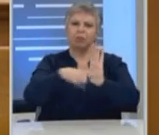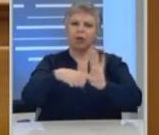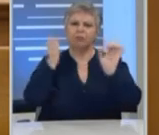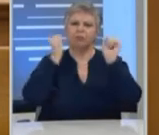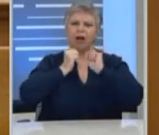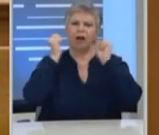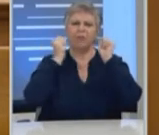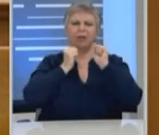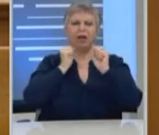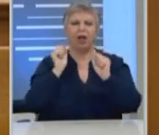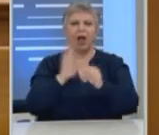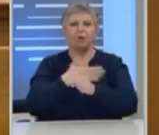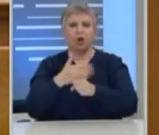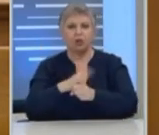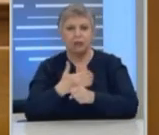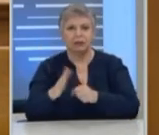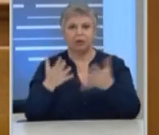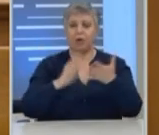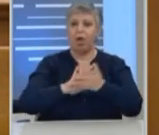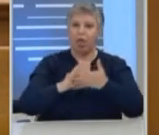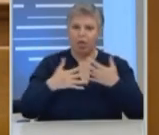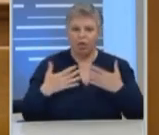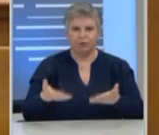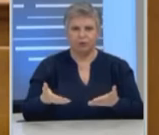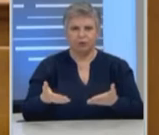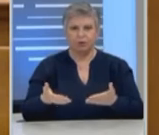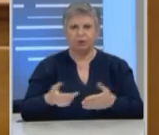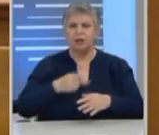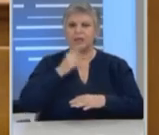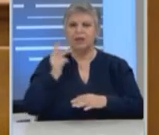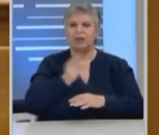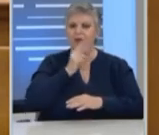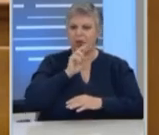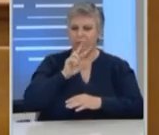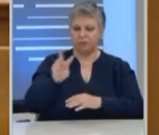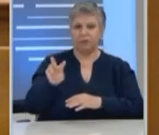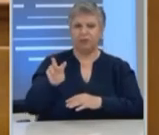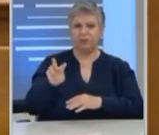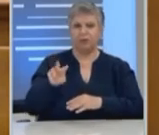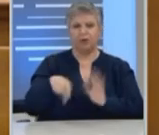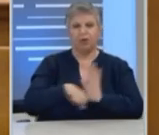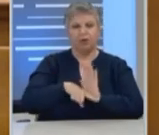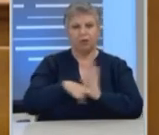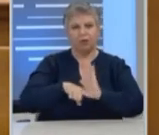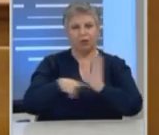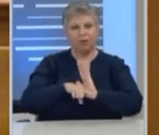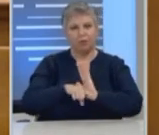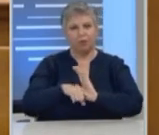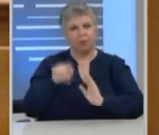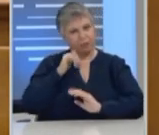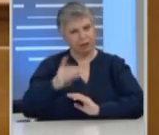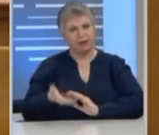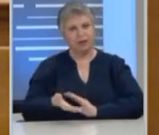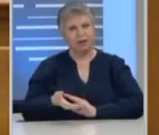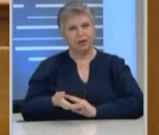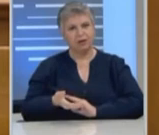αρνητική εικόνα έχει η ελληνική κοινωνία για αυτά που λέτε εσείς. Και ξέρετε, κανείς δεν μπορεί να διεκδικήσει να γίνει πρωθυπουργός λέγοντας ότι οι